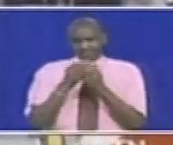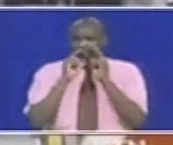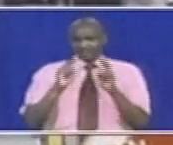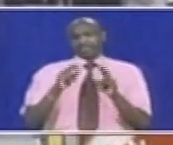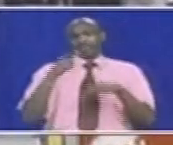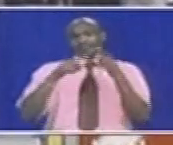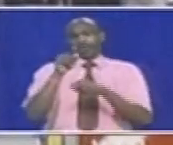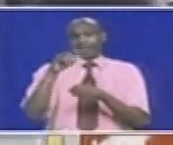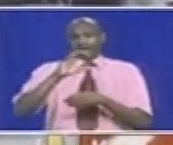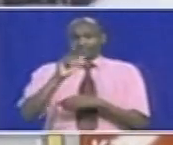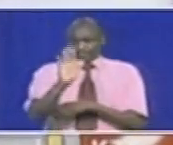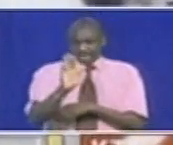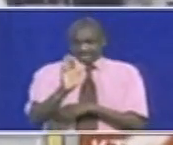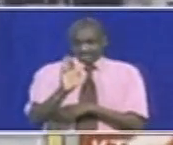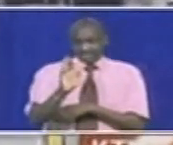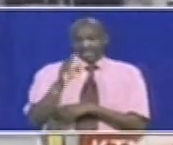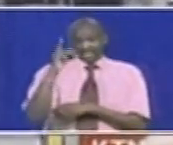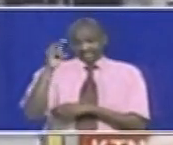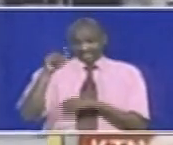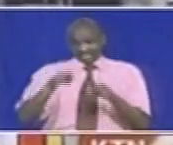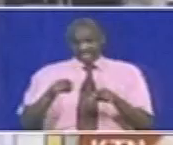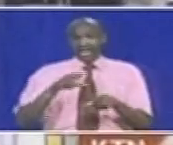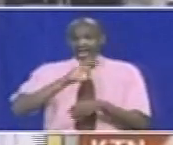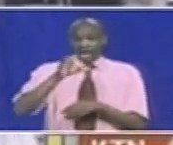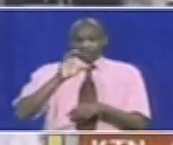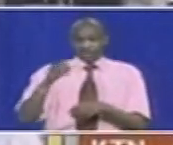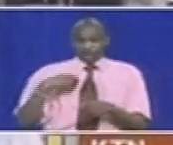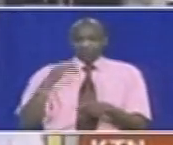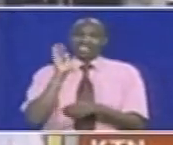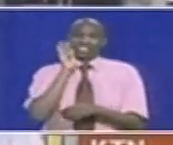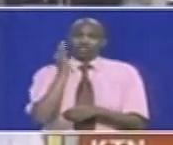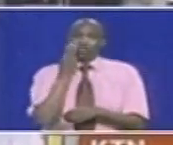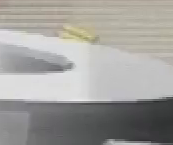yao. Carol Nderi, KTN, nikiwa katika kaunti ya Isiolo.